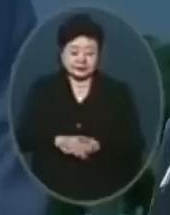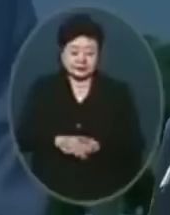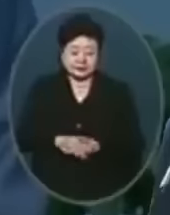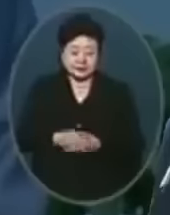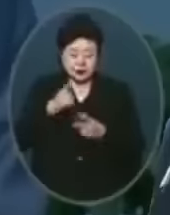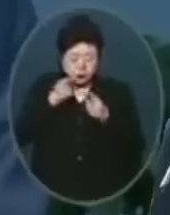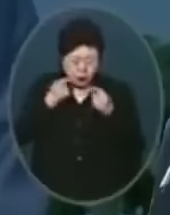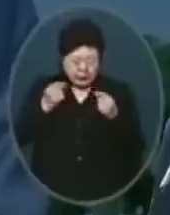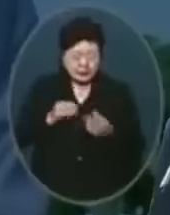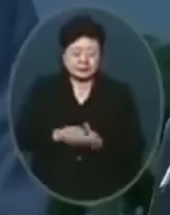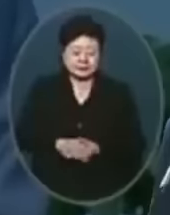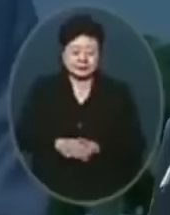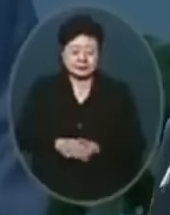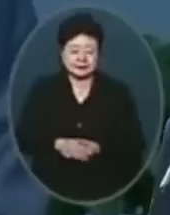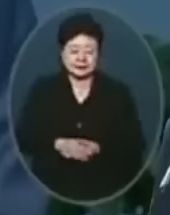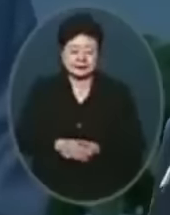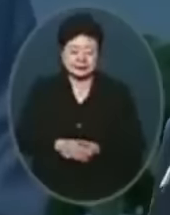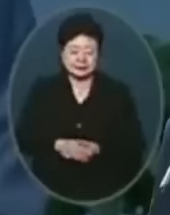조용히